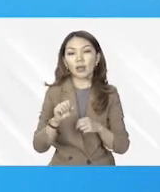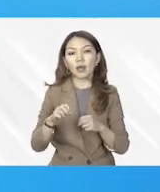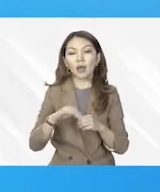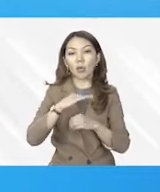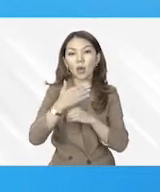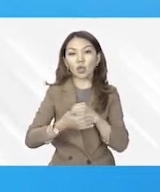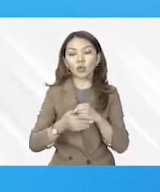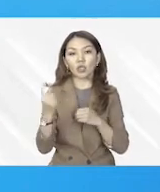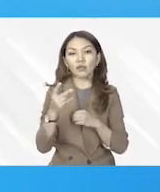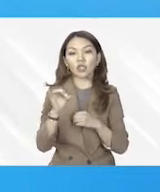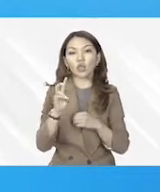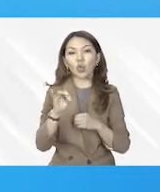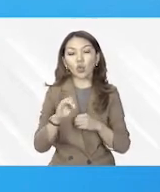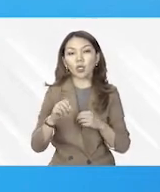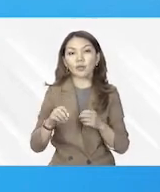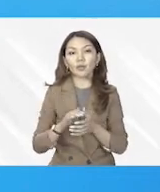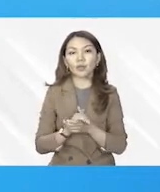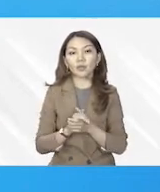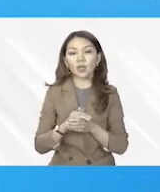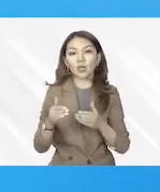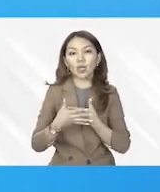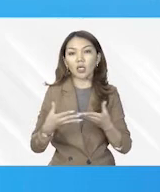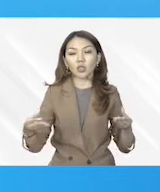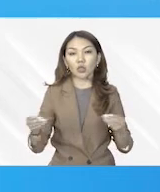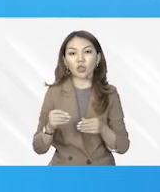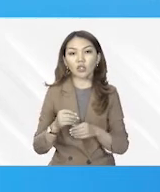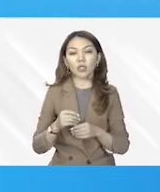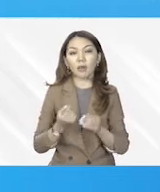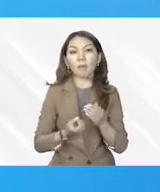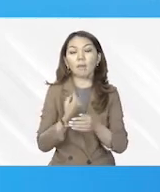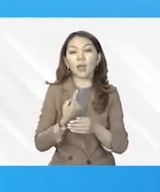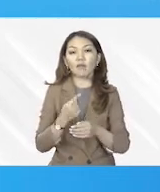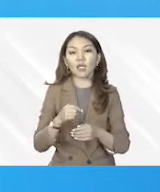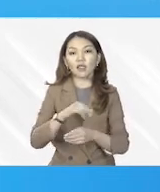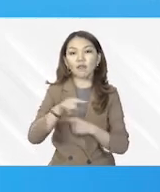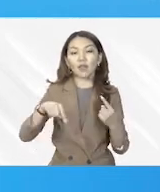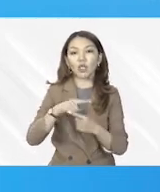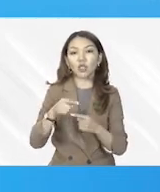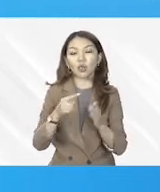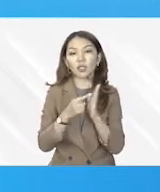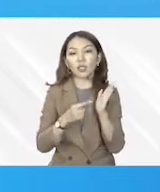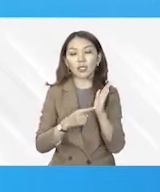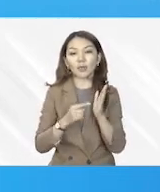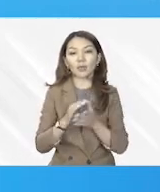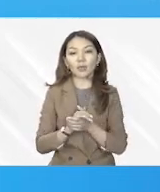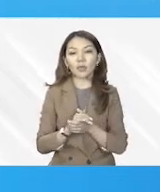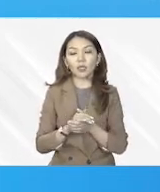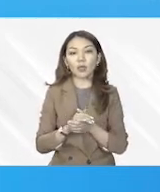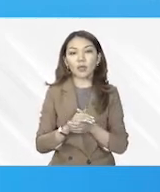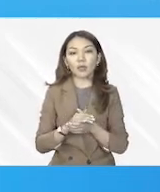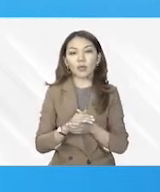центросомы расходятся к противоположным полюсам клетки и появляется веретено деления. Микротрубочки затем присоединяются к